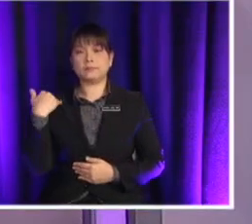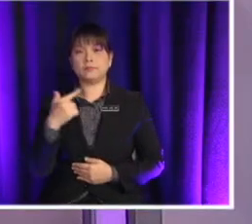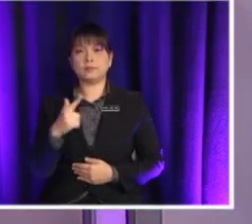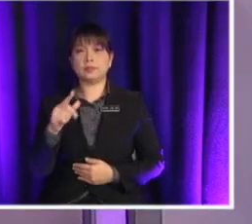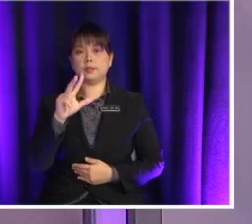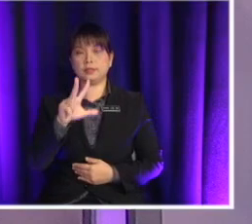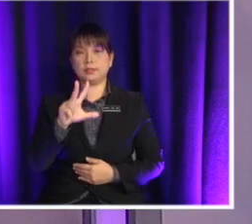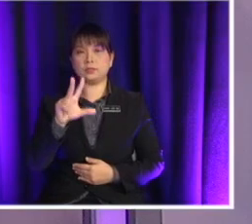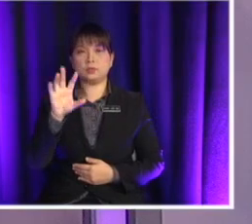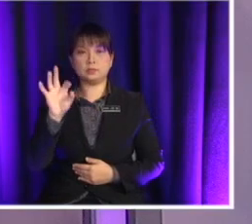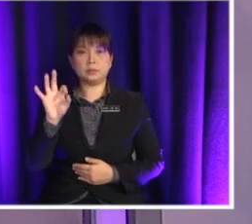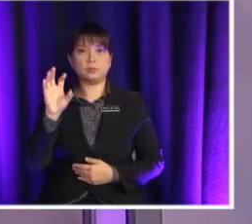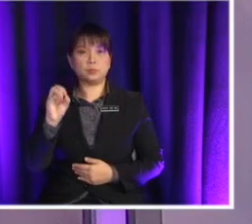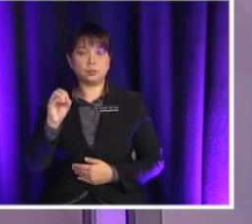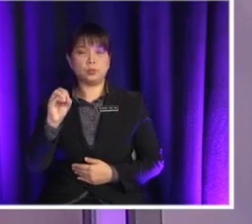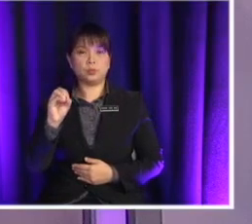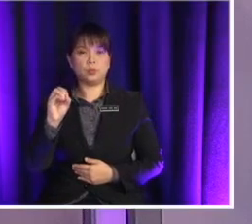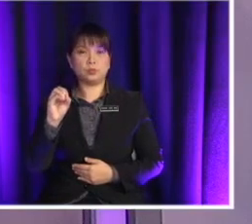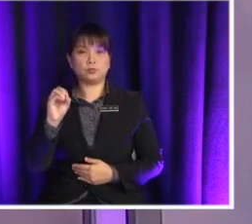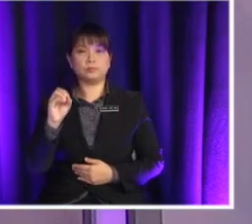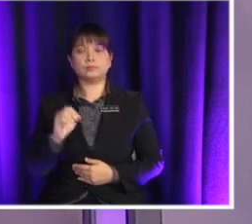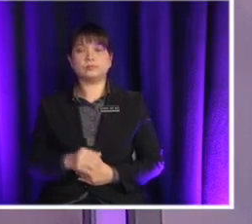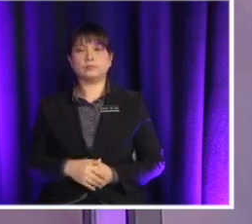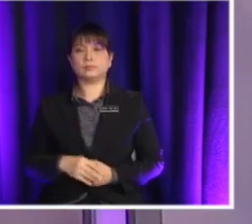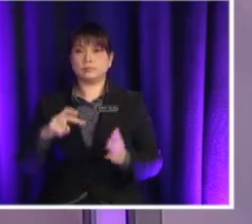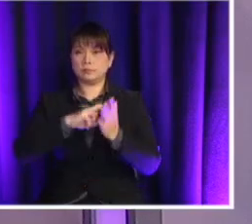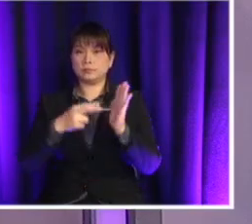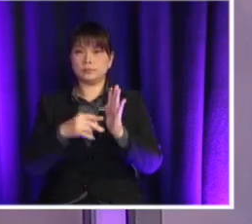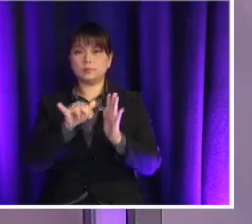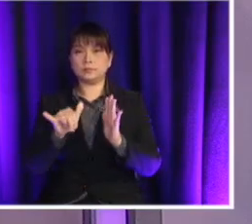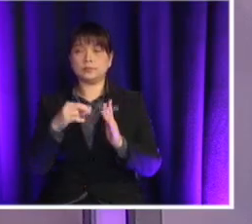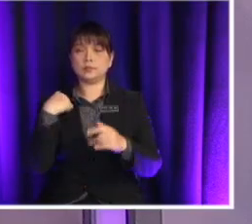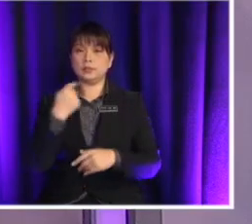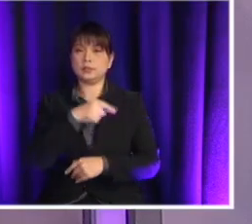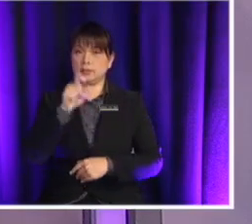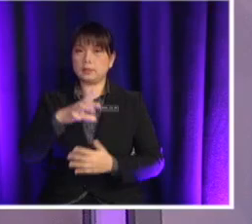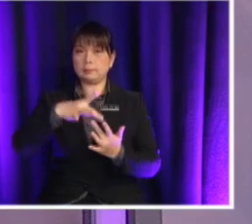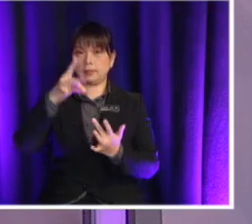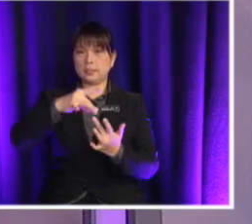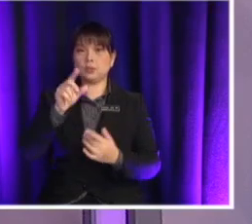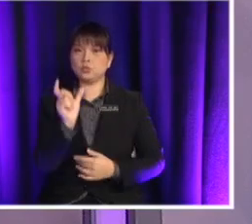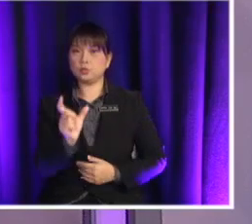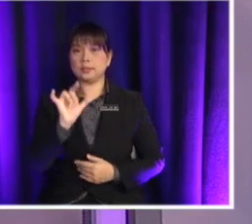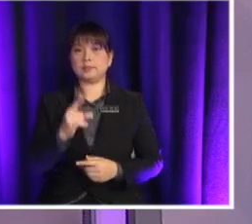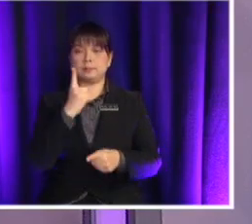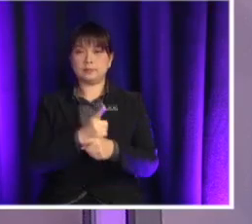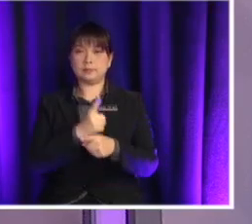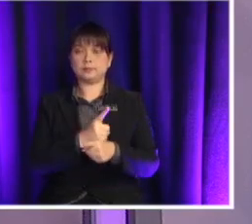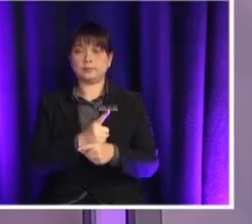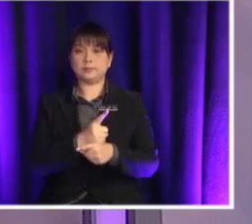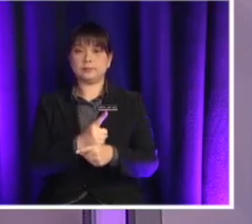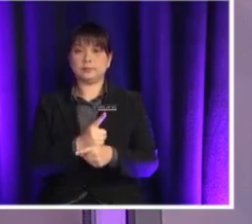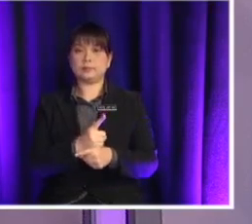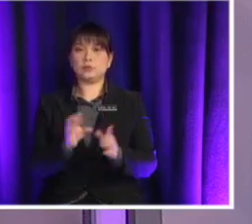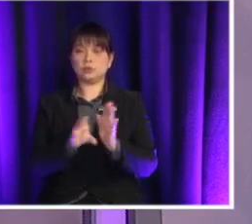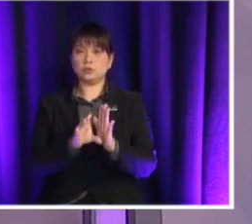390 ohm. Okey. So maksudnya kita pilih julat yang betul lah. Ibarat kita kata kita nak timbang